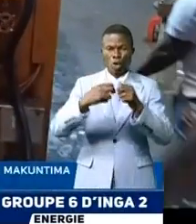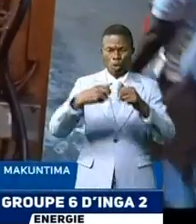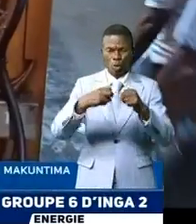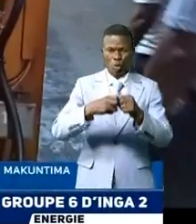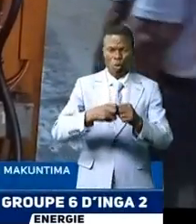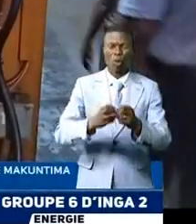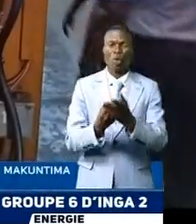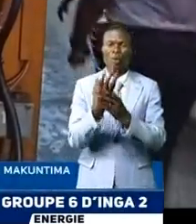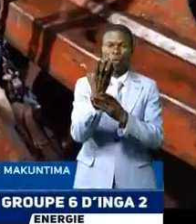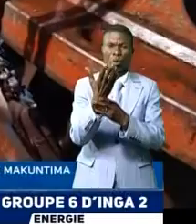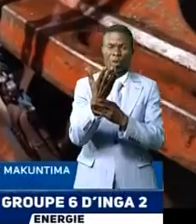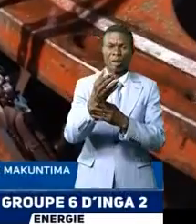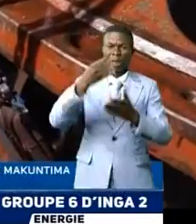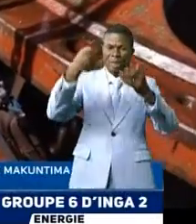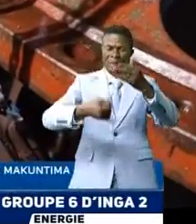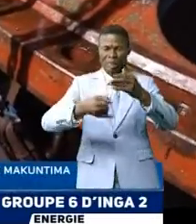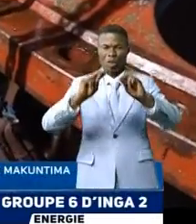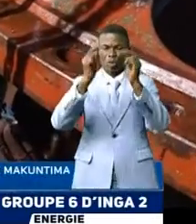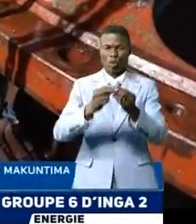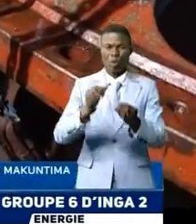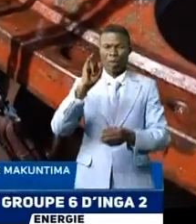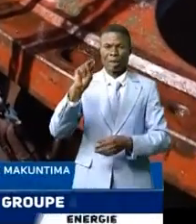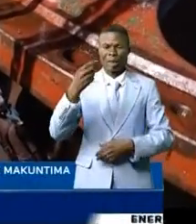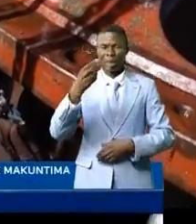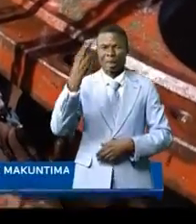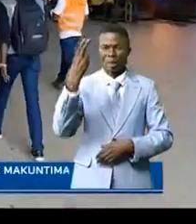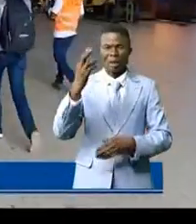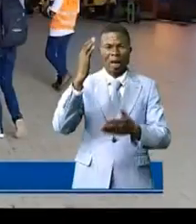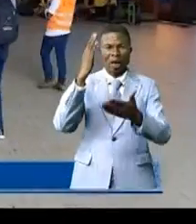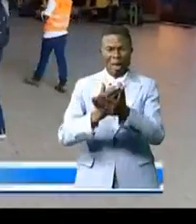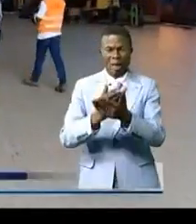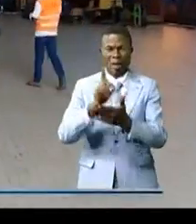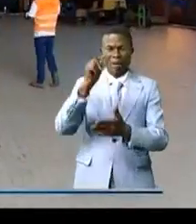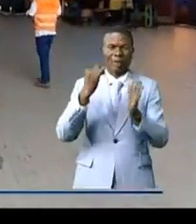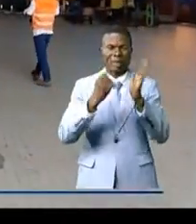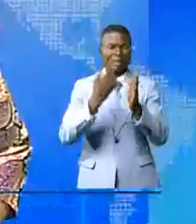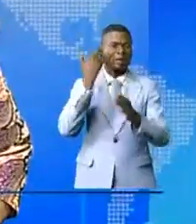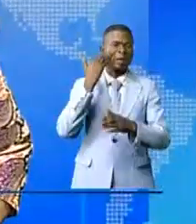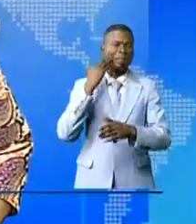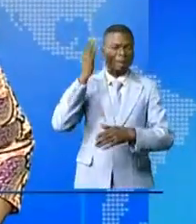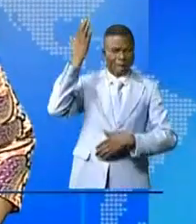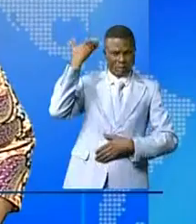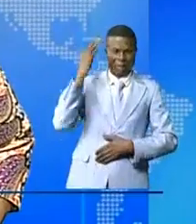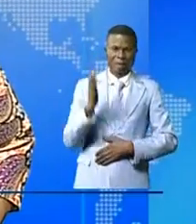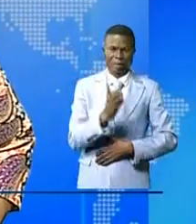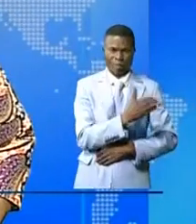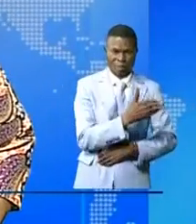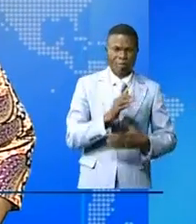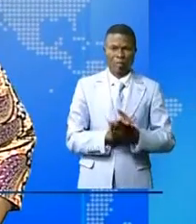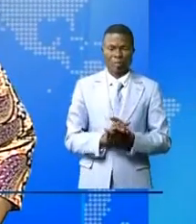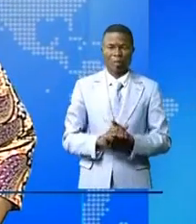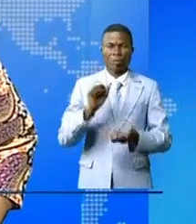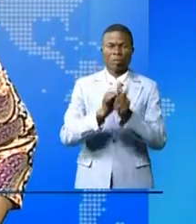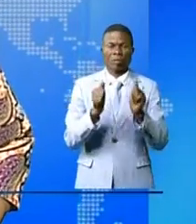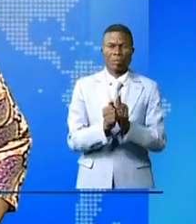réseaux produits par le 6e groupe d'Inga 2 qui s'est arrêté le 26 mars dernier. Mettons le cap sur